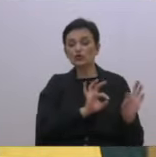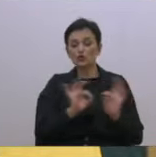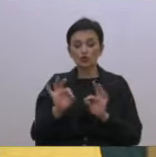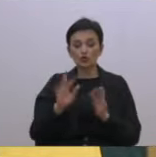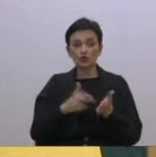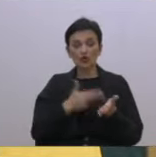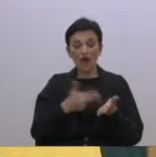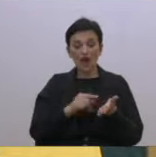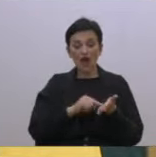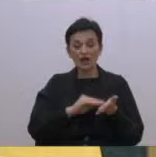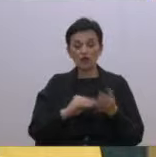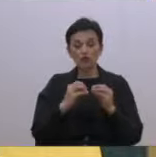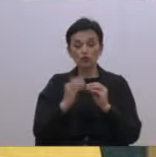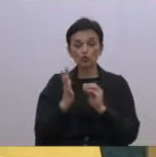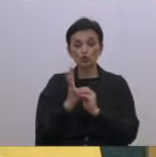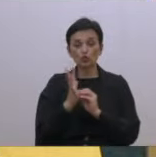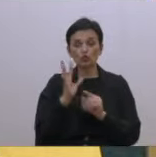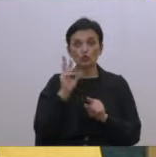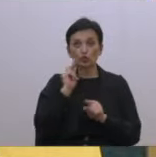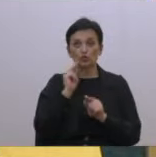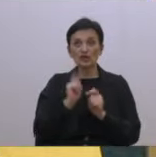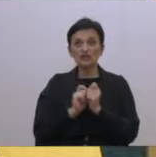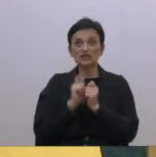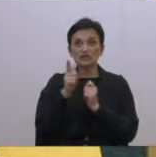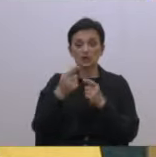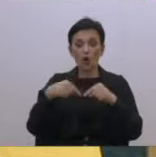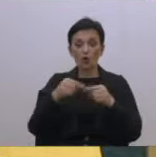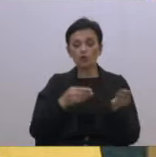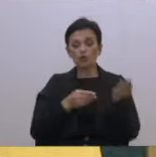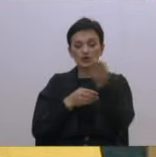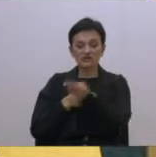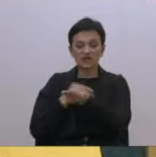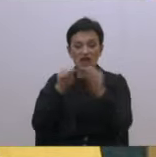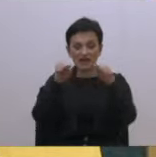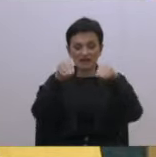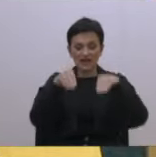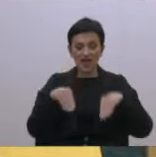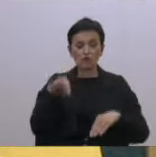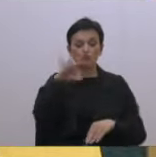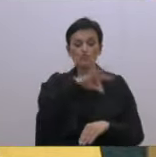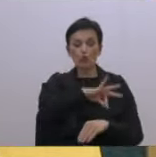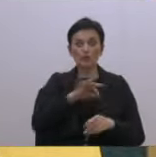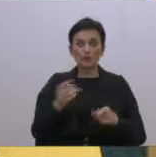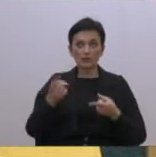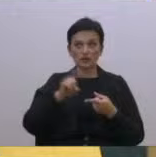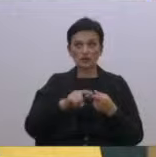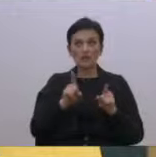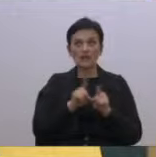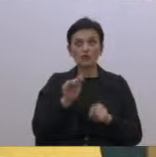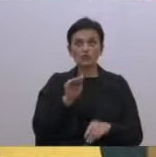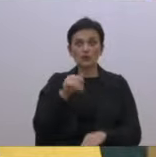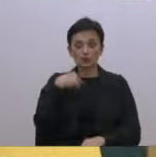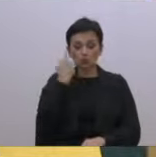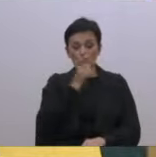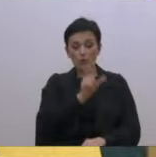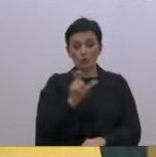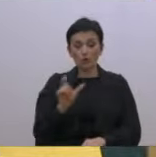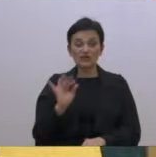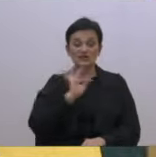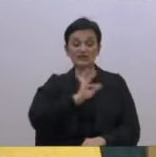თვის მომდენო თვის 15 წუთსა საგადასახადო ორგანოს წარუდგინონ დეკლარაცია მოგების გადასახადის შესახებ. და ასევე ფიზიკური პირები, რომლებიც